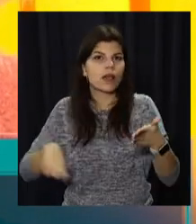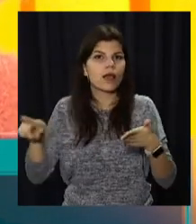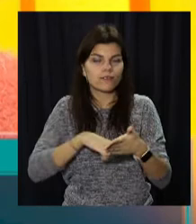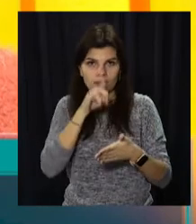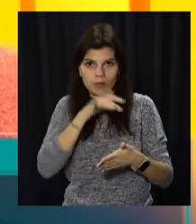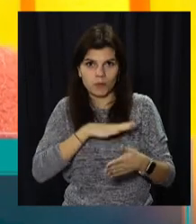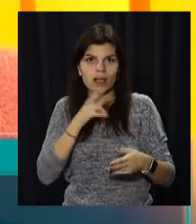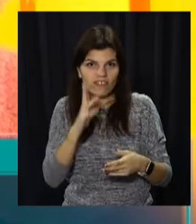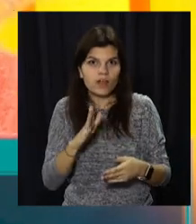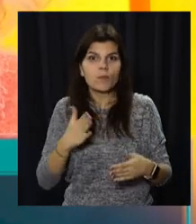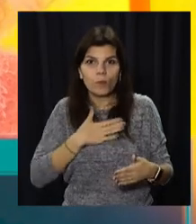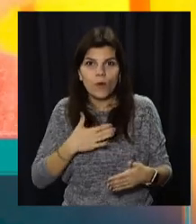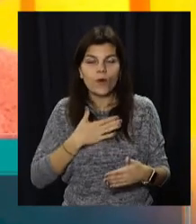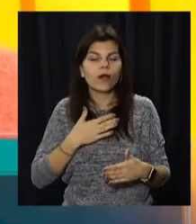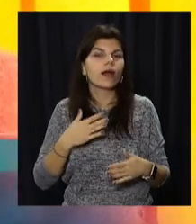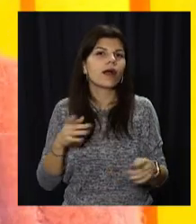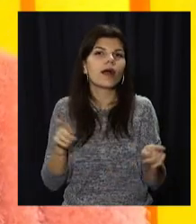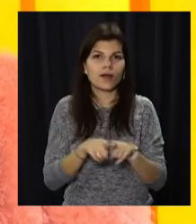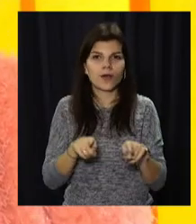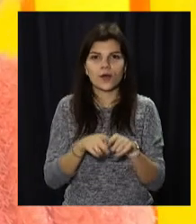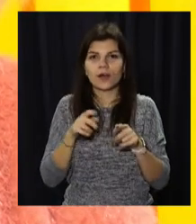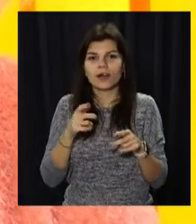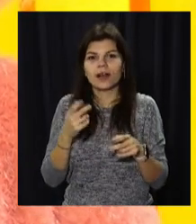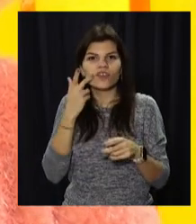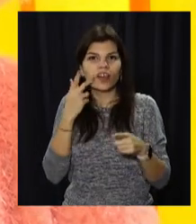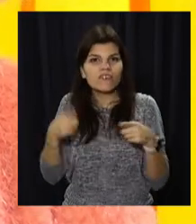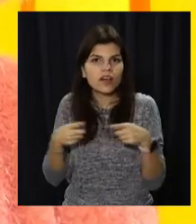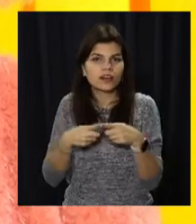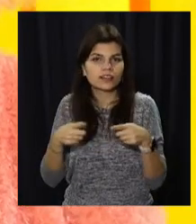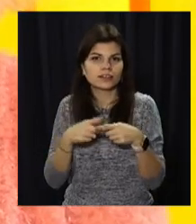моя квартира. Думала, як завжди знімаю.